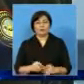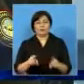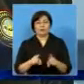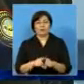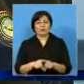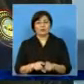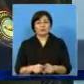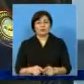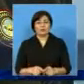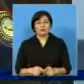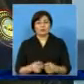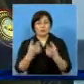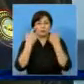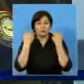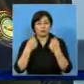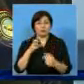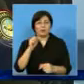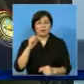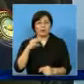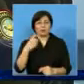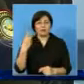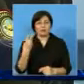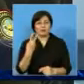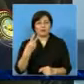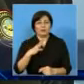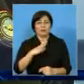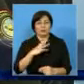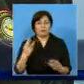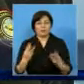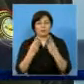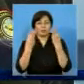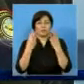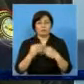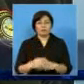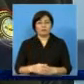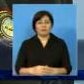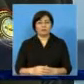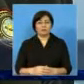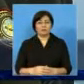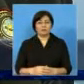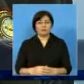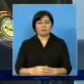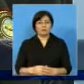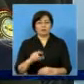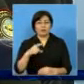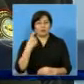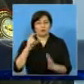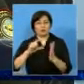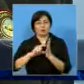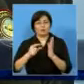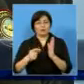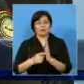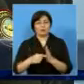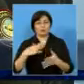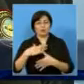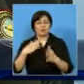средств массовой информации знаете, на БАТ-СИ-2 был резонансный такой пожар, произошел в одной из квартир.